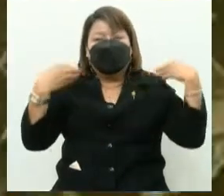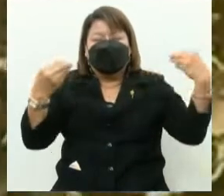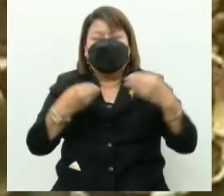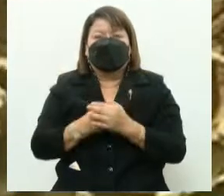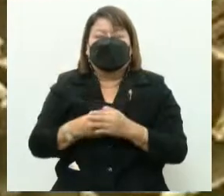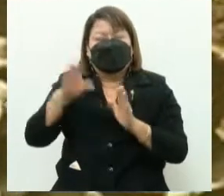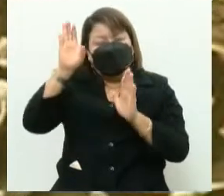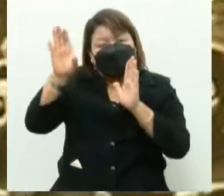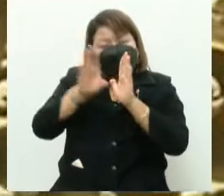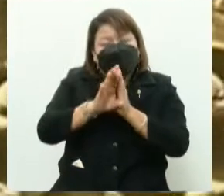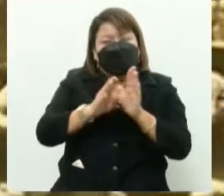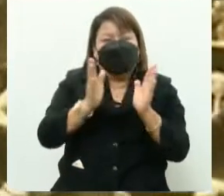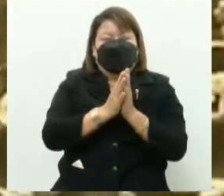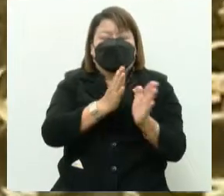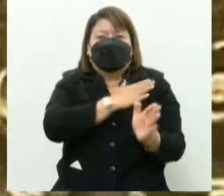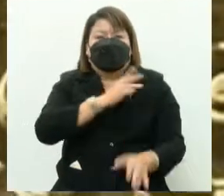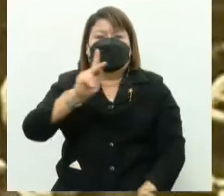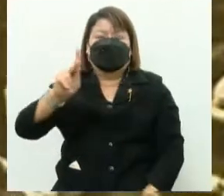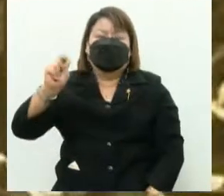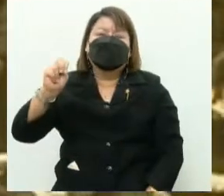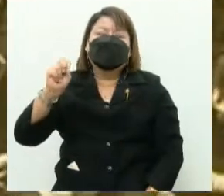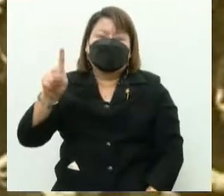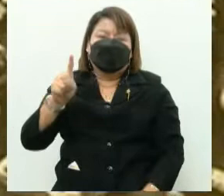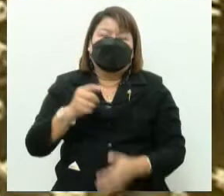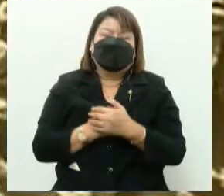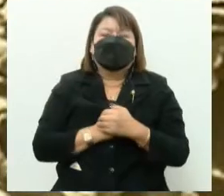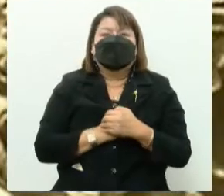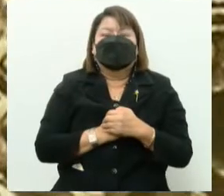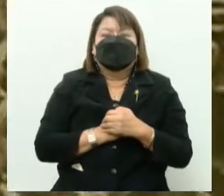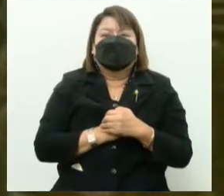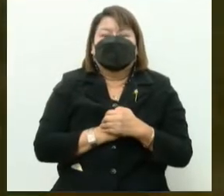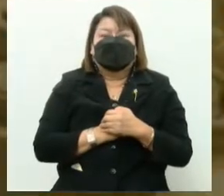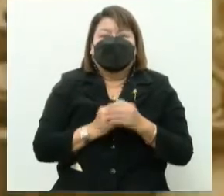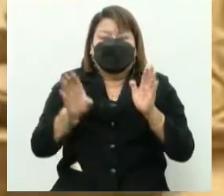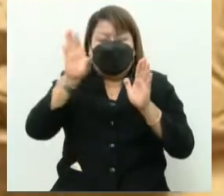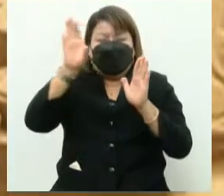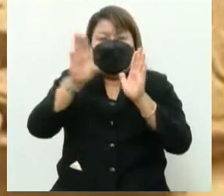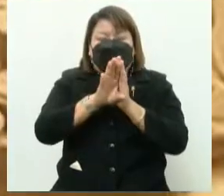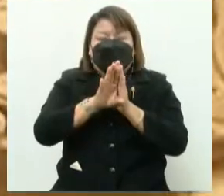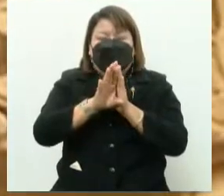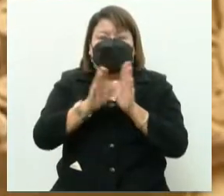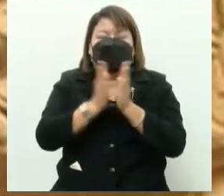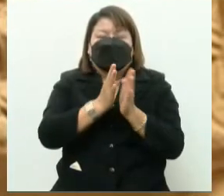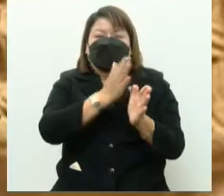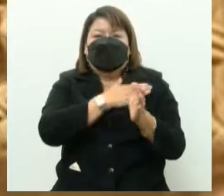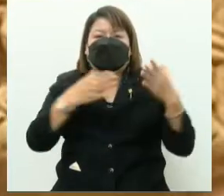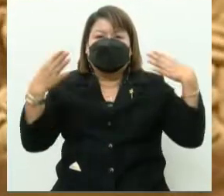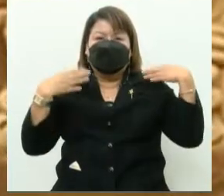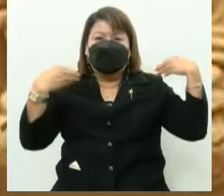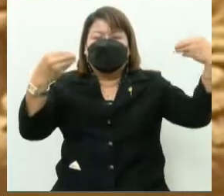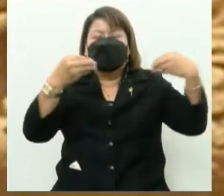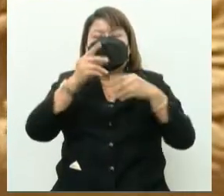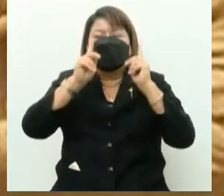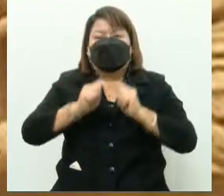พระกฤษณะยกภูเขาโควันธนะ 3. ภาพพระอินทร์ปางมหาราชลีลาสน